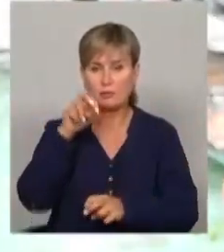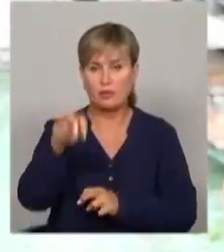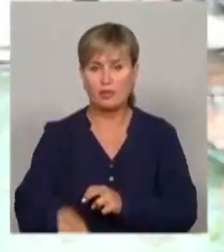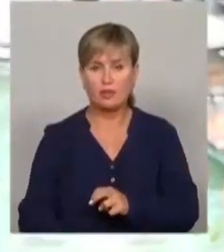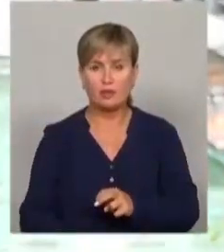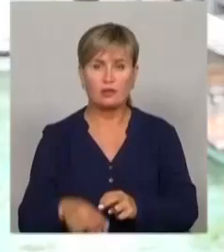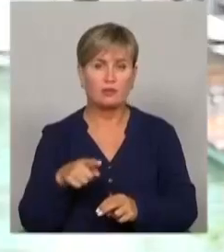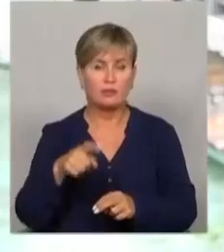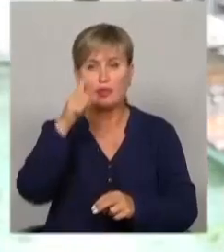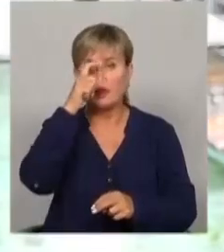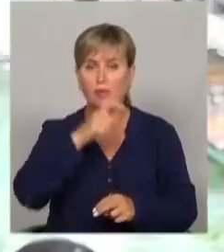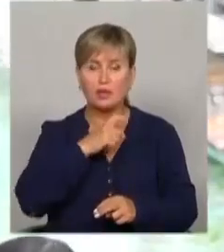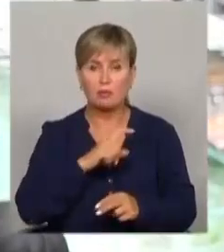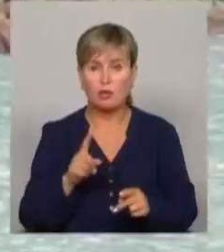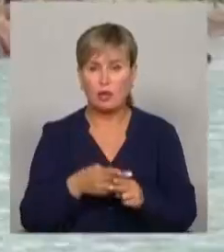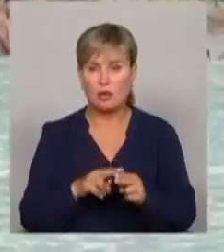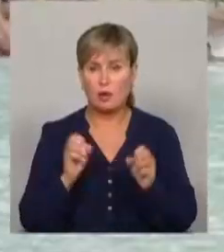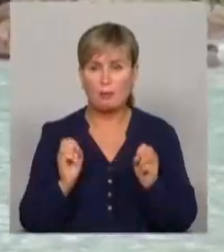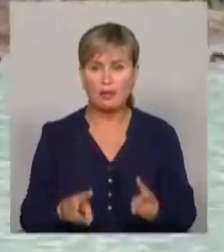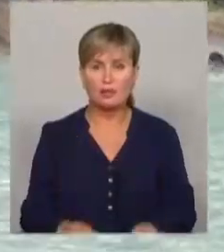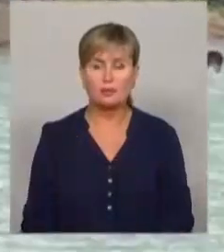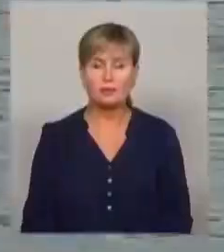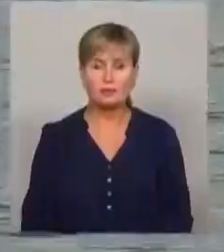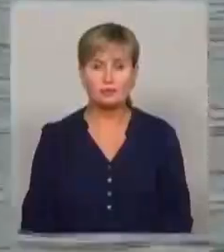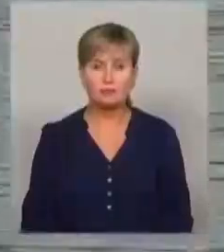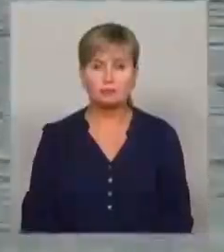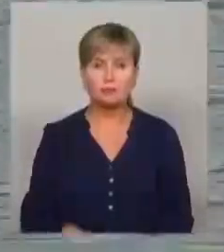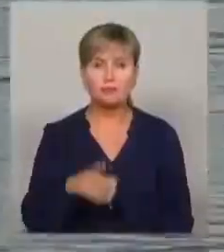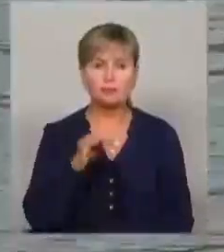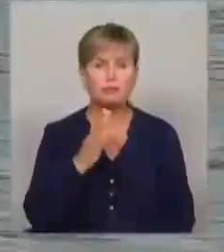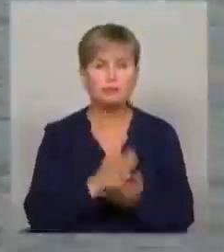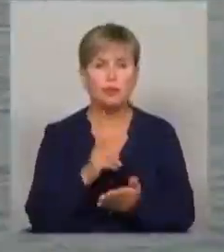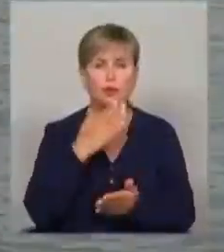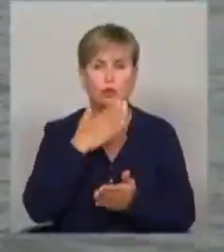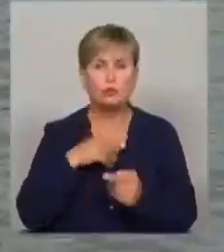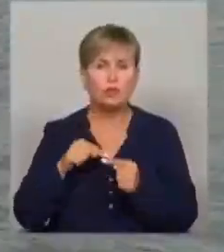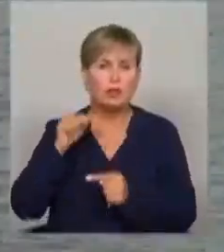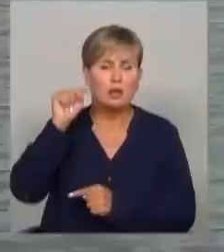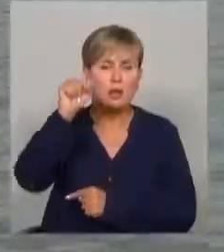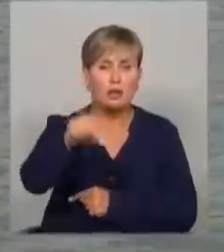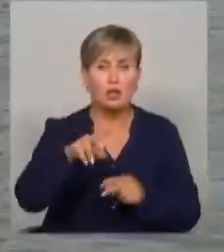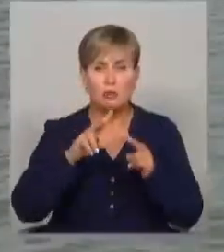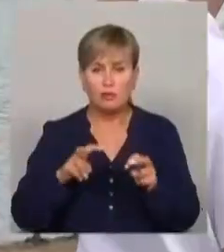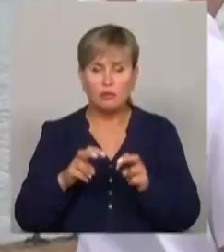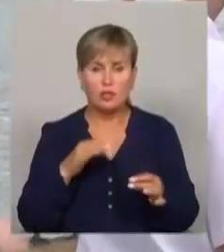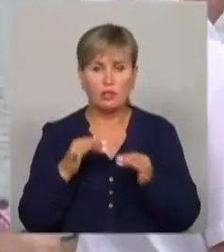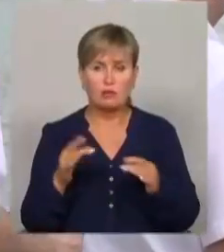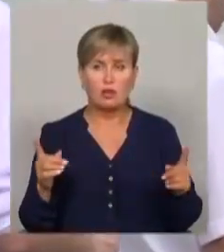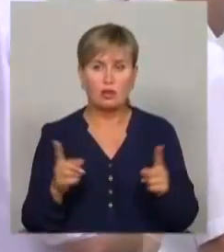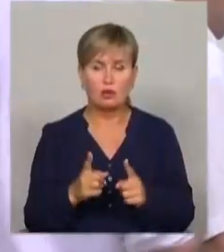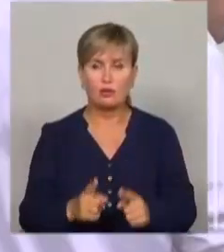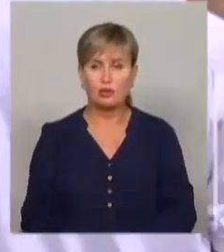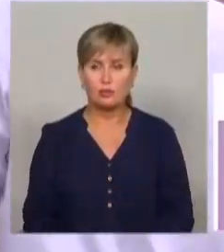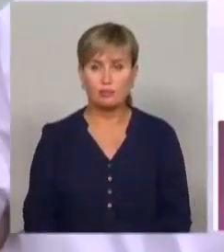они не до конца создают всю опасность немало и тех кто любит заплывать за буйки у проверяющих с ними разговор короткий сайран